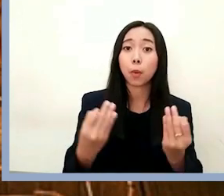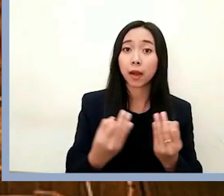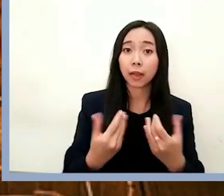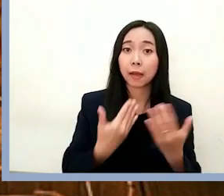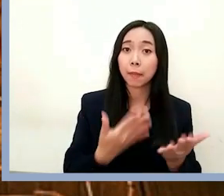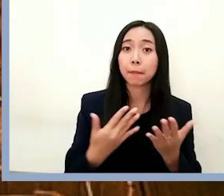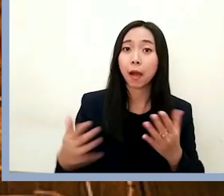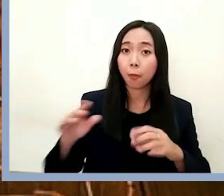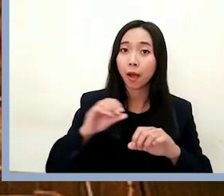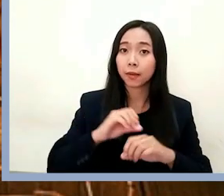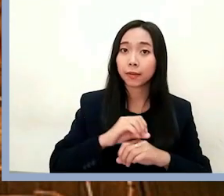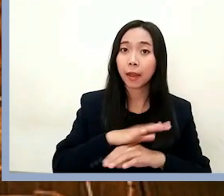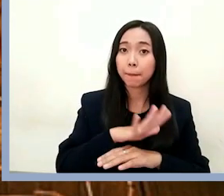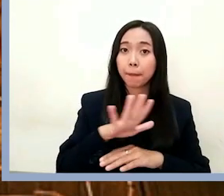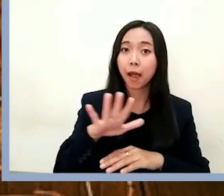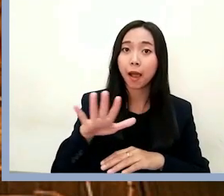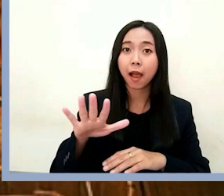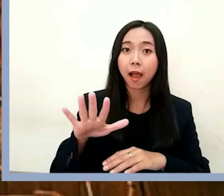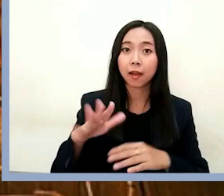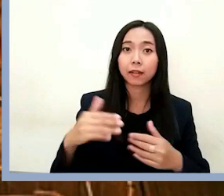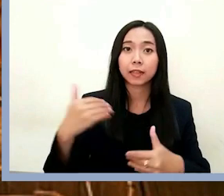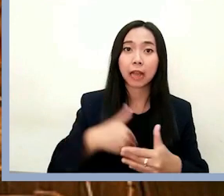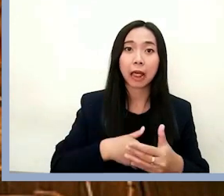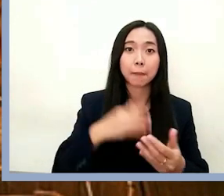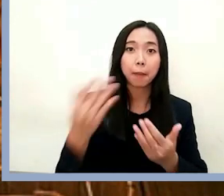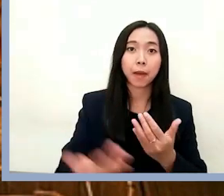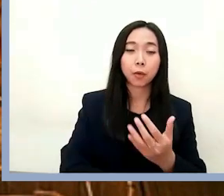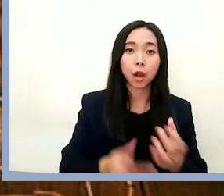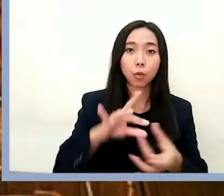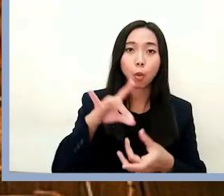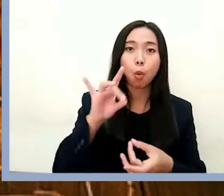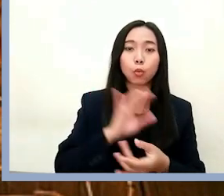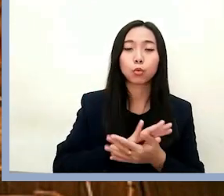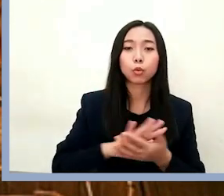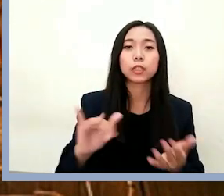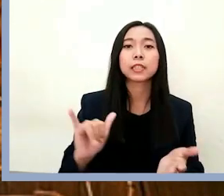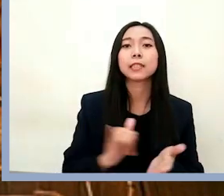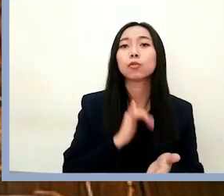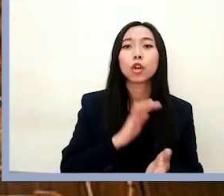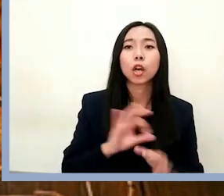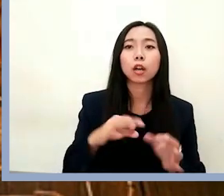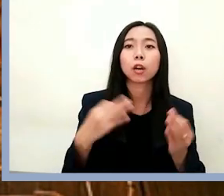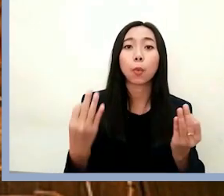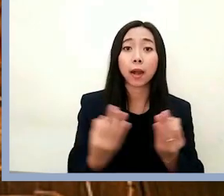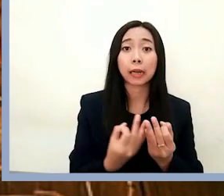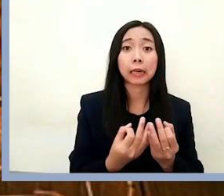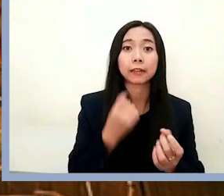dan pembaharuan Roh Kudus adalah keluarga yang ucapannya